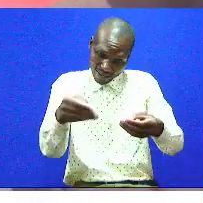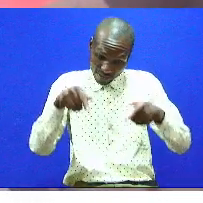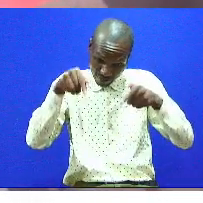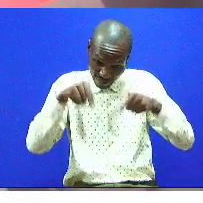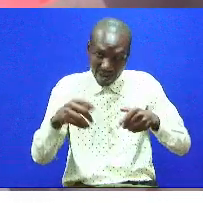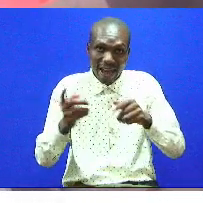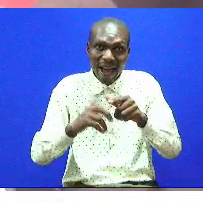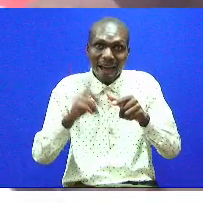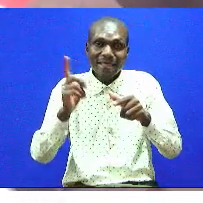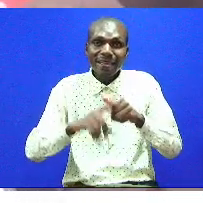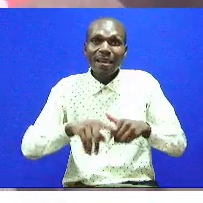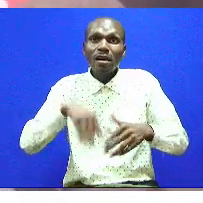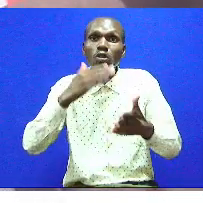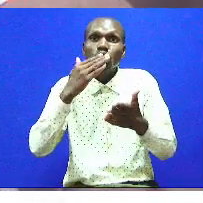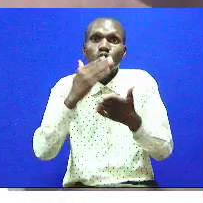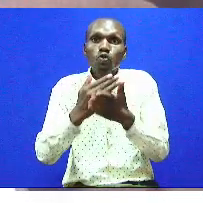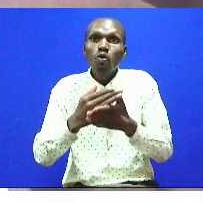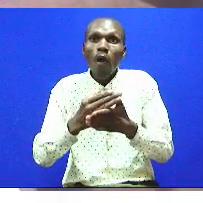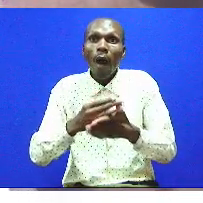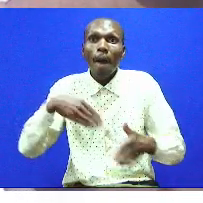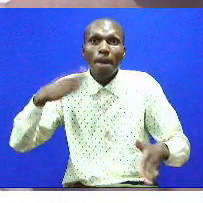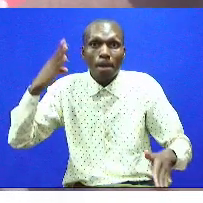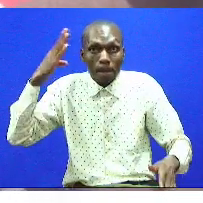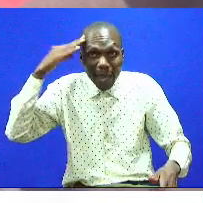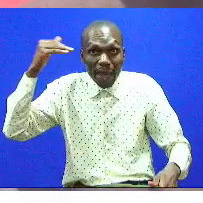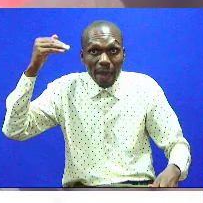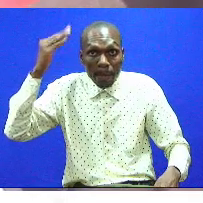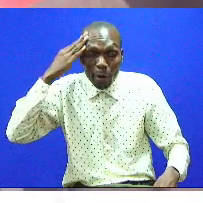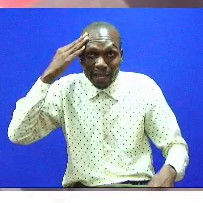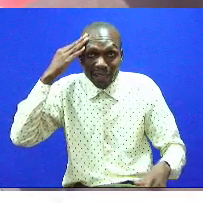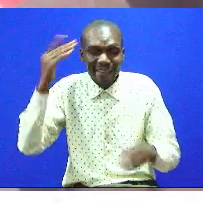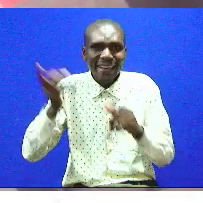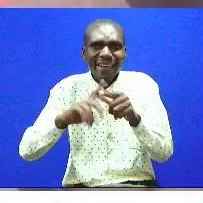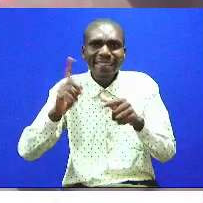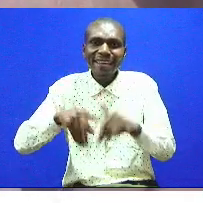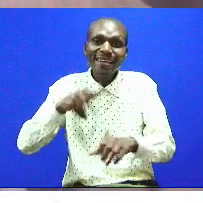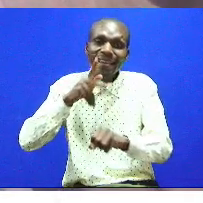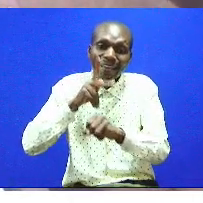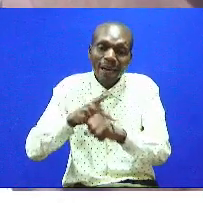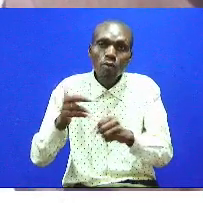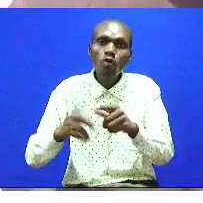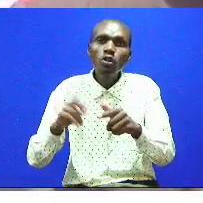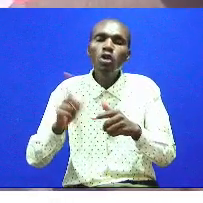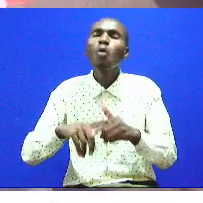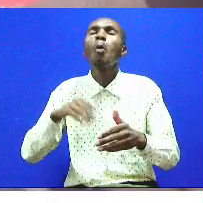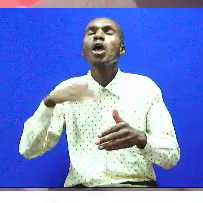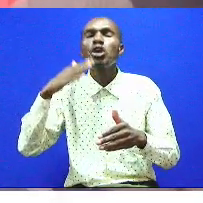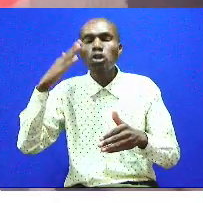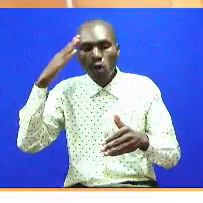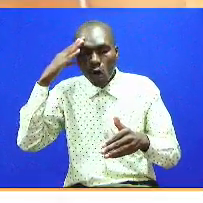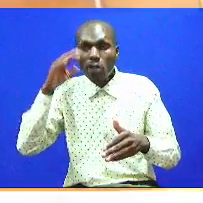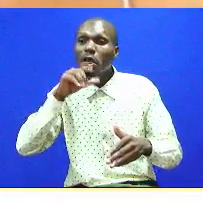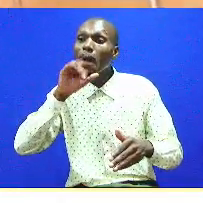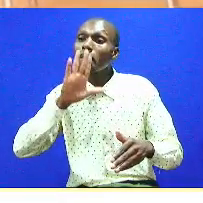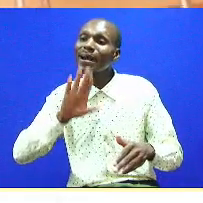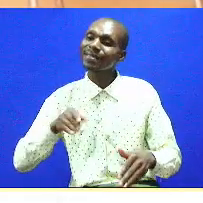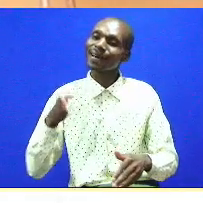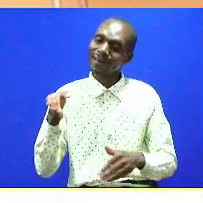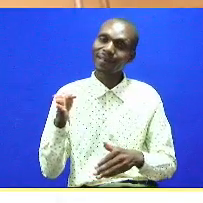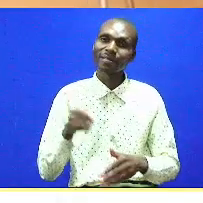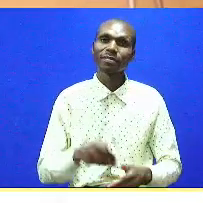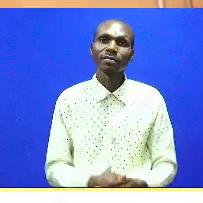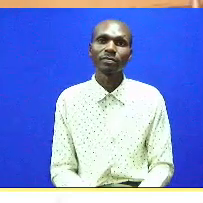ukwabira, asabe ukwabira, einde gosentuwebe ama utari batu bekerete. Egen tu kia kabere,